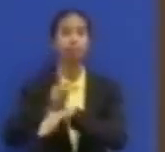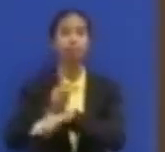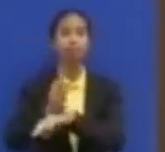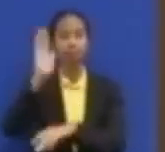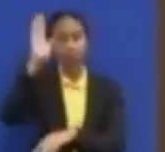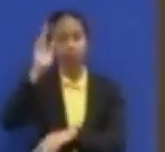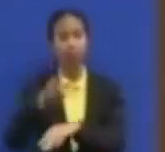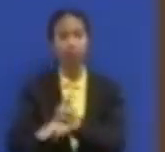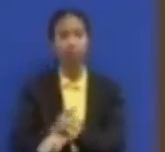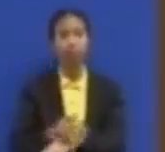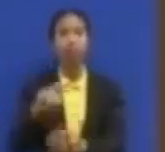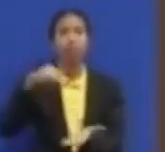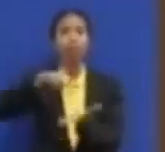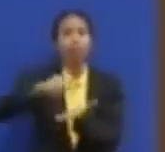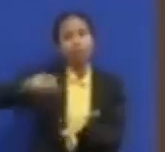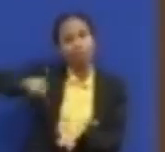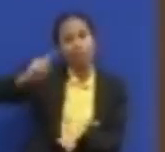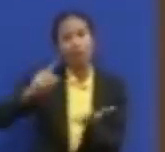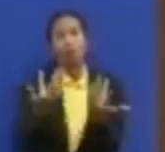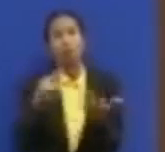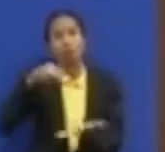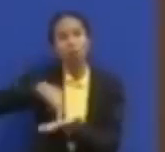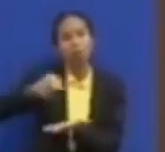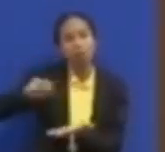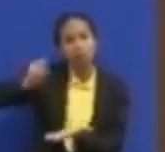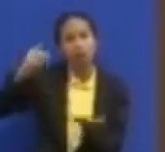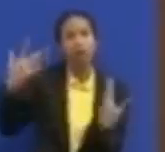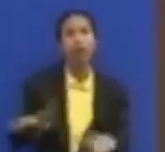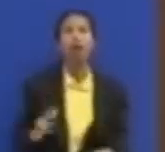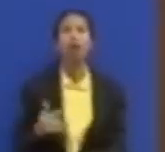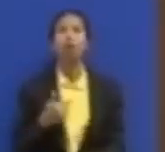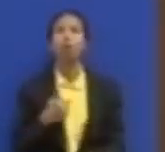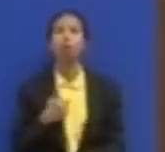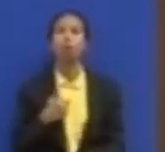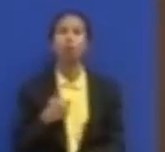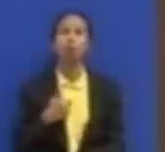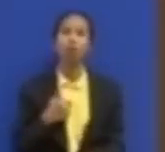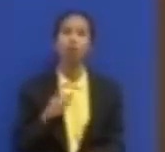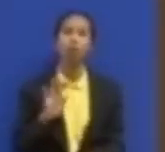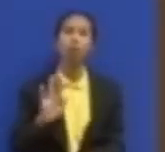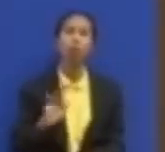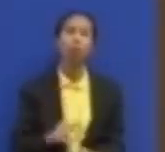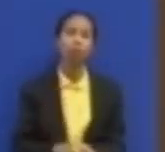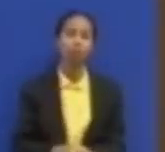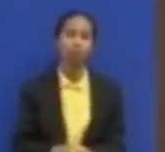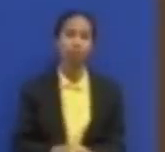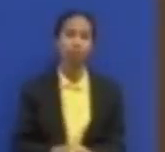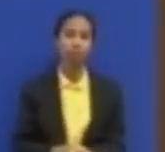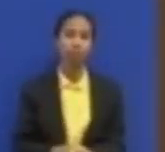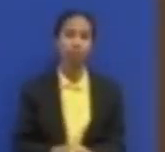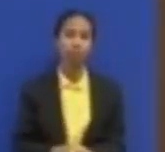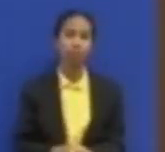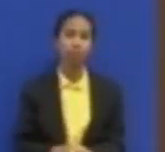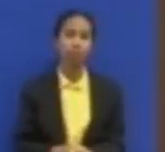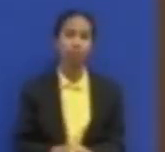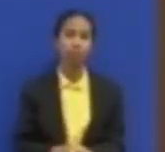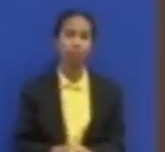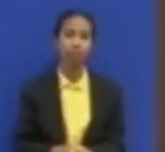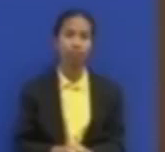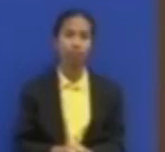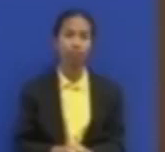มยืนนานแล้วครับ เอาเชิญนิดหน่อยนะครับ ครับผม อย่ามากแล้วกัน